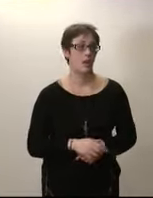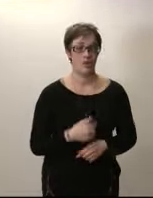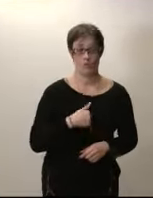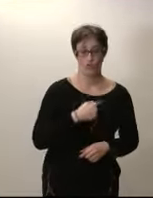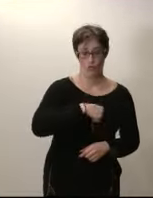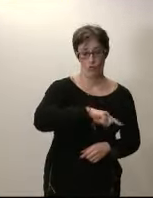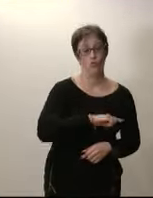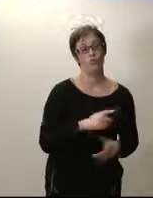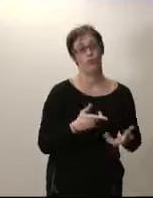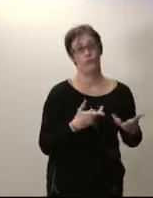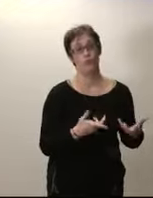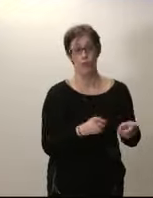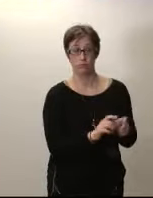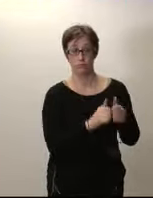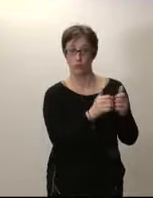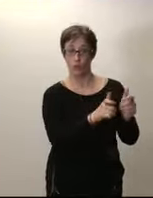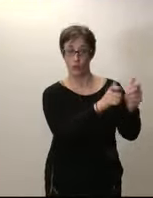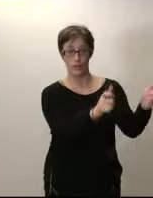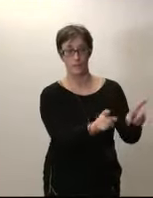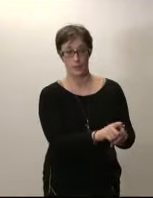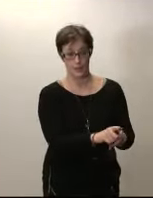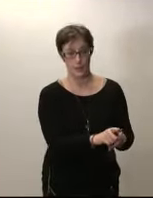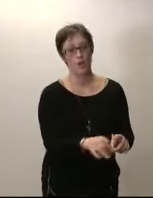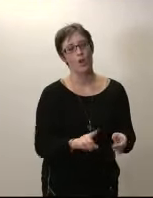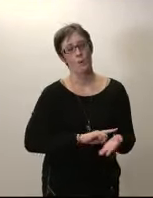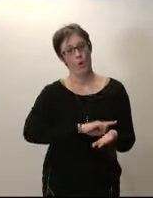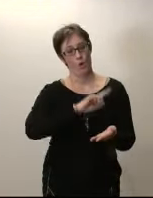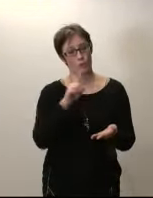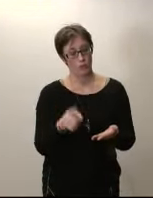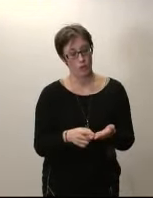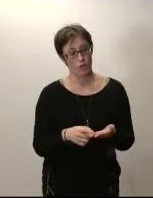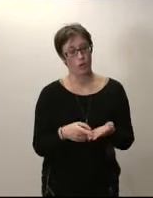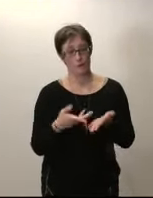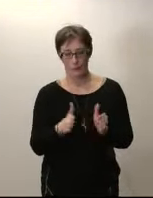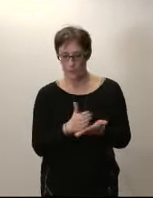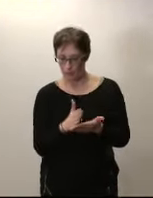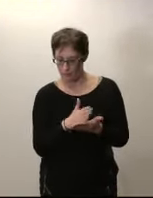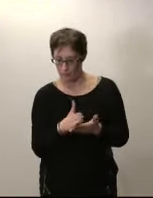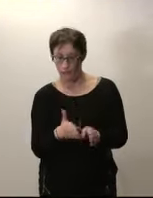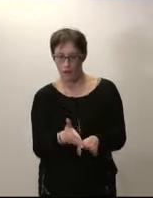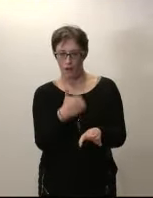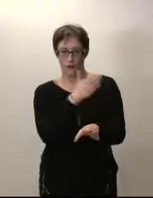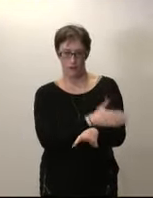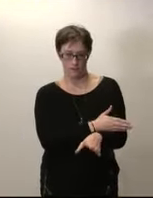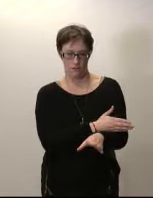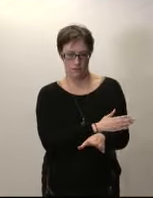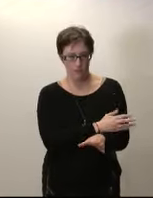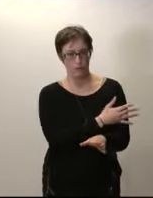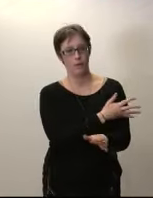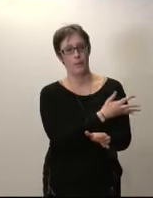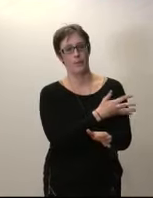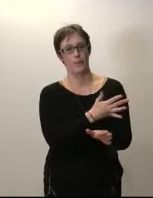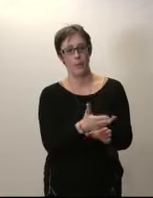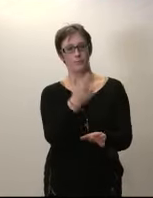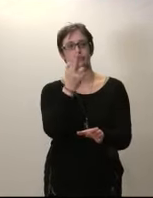que, comme ça se fait dans les entreprises, du reste, que le budget soit élaboré avant que l'exercice ne démarre. Voilà pourquoi on l'a